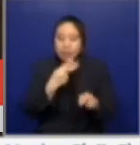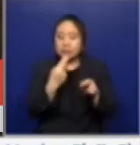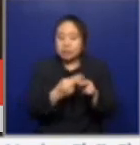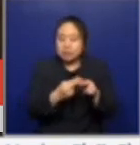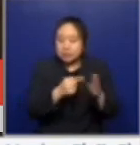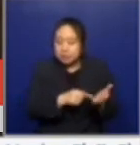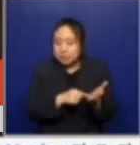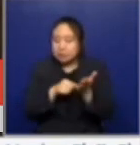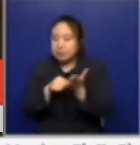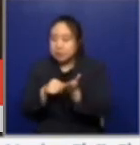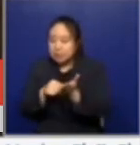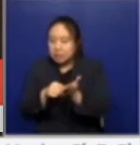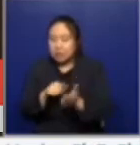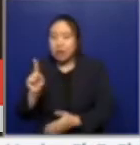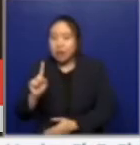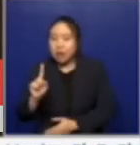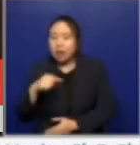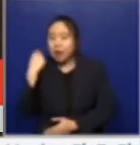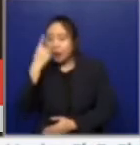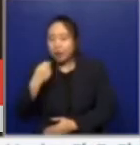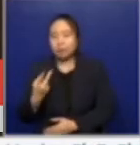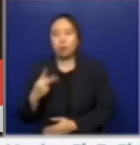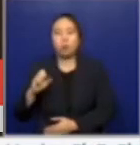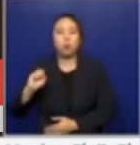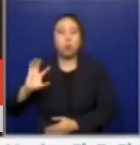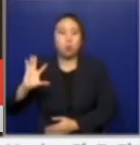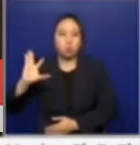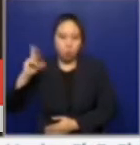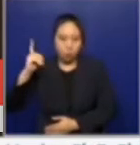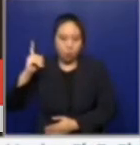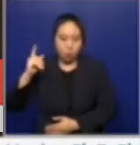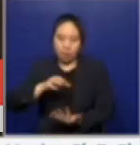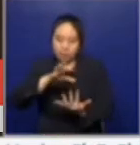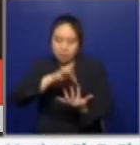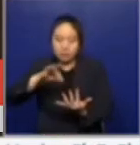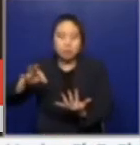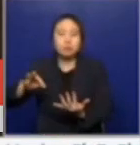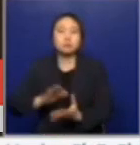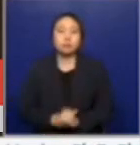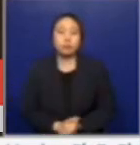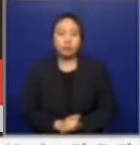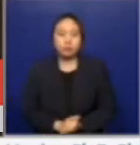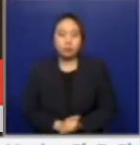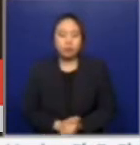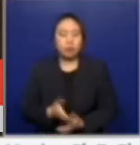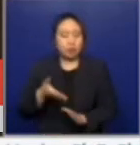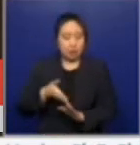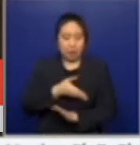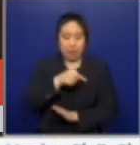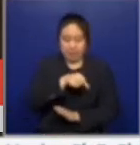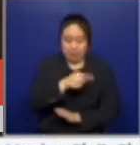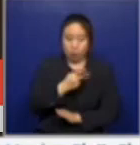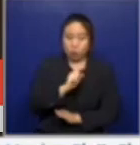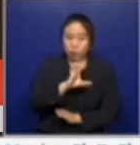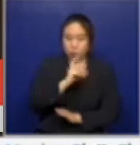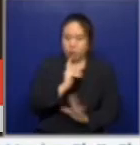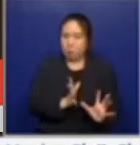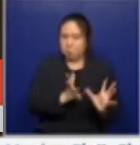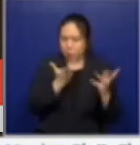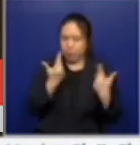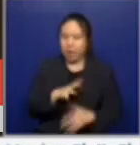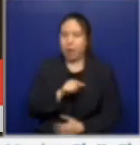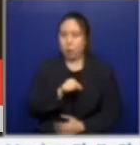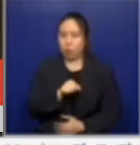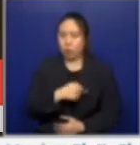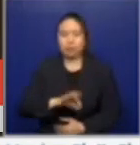ะรักษาความสงบแห่งชาติซึ่งสิ้นสุดลงไปแล้วตามรัฐธรรมนูญจึงไม่สมควรให้สม